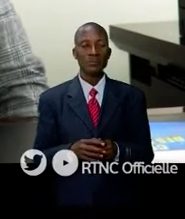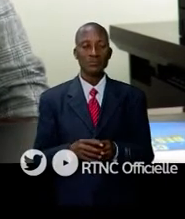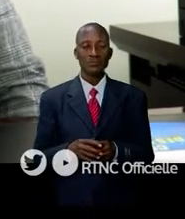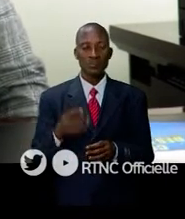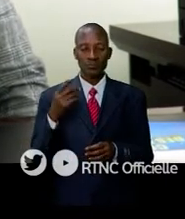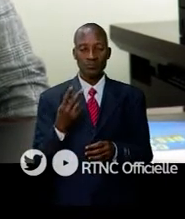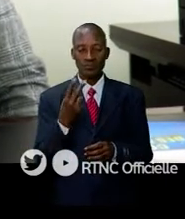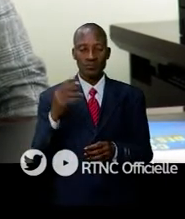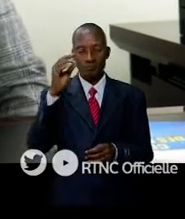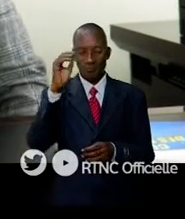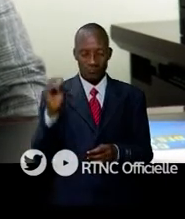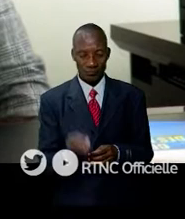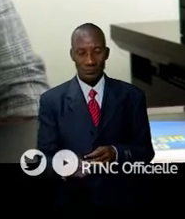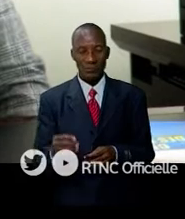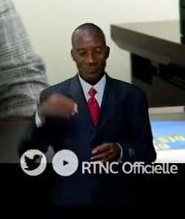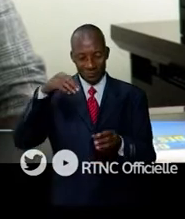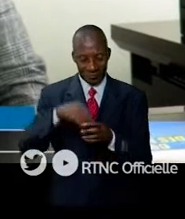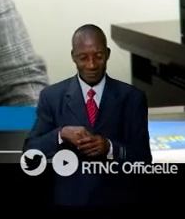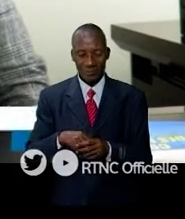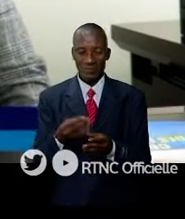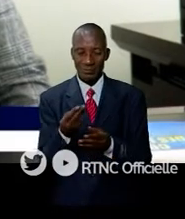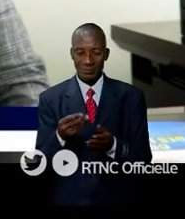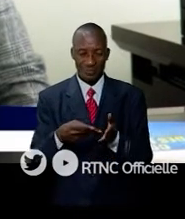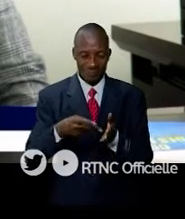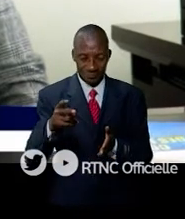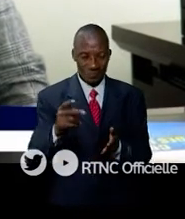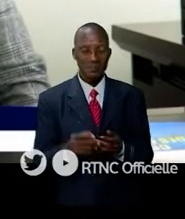du montant de l'acompte dû et encore plus.